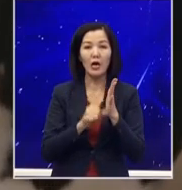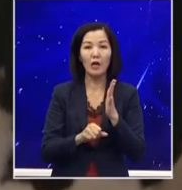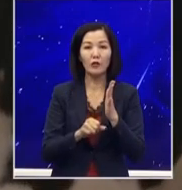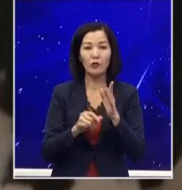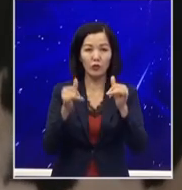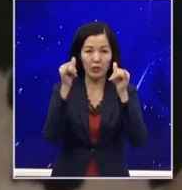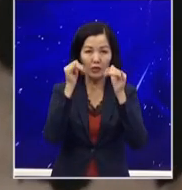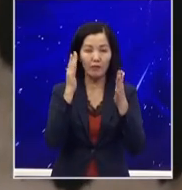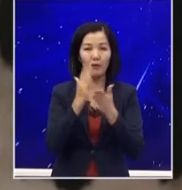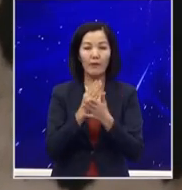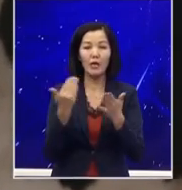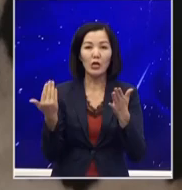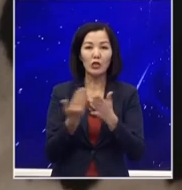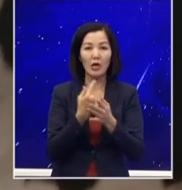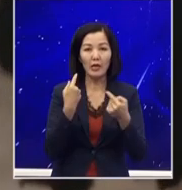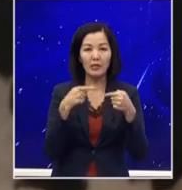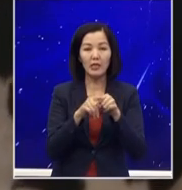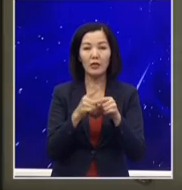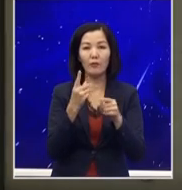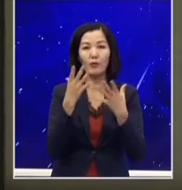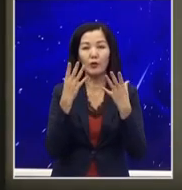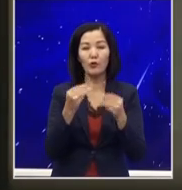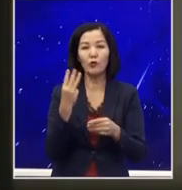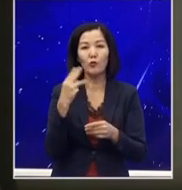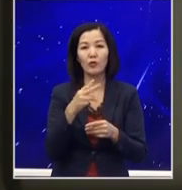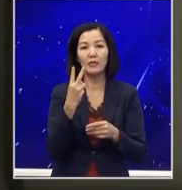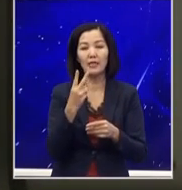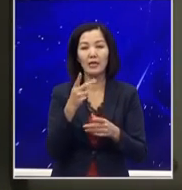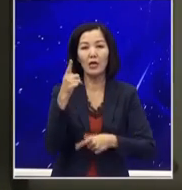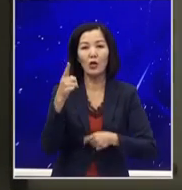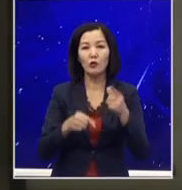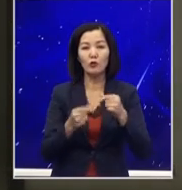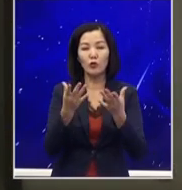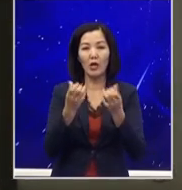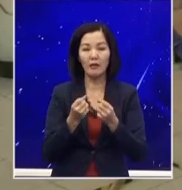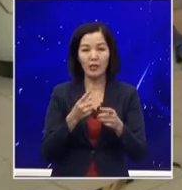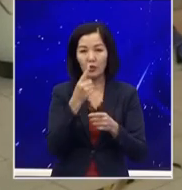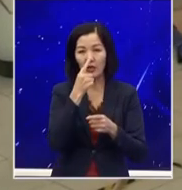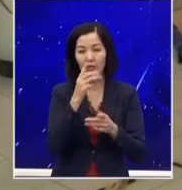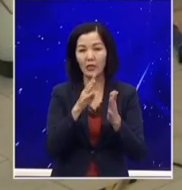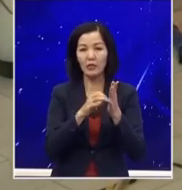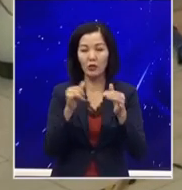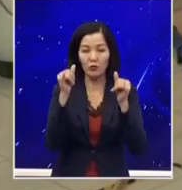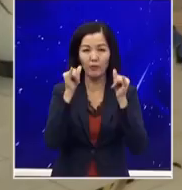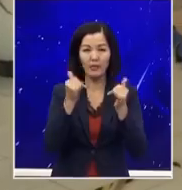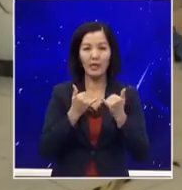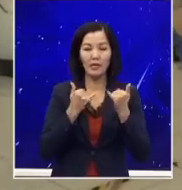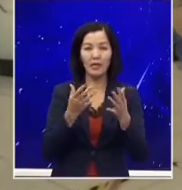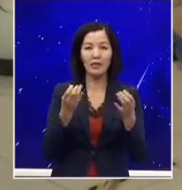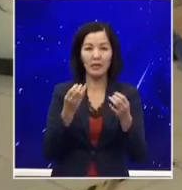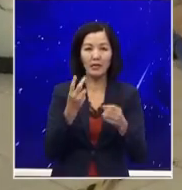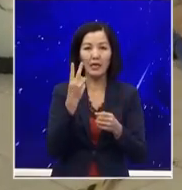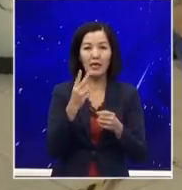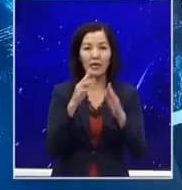баба төлі бар. Заманауи тәсілмен күніне 32 литр сүт алынады. Жақында 800 басқа арналған тағы